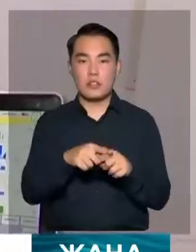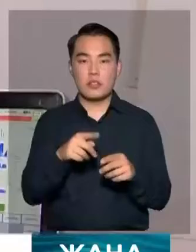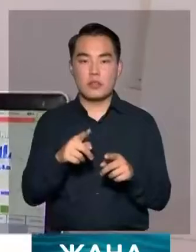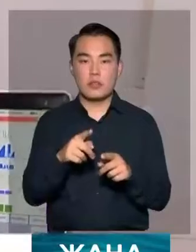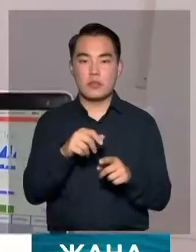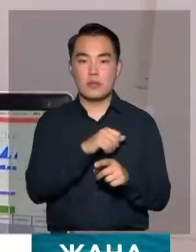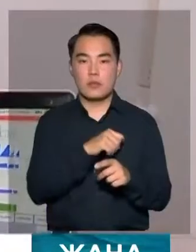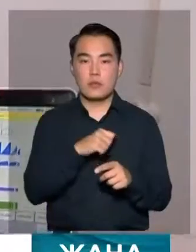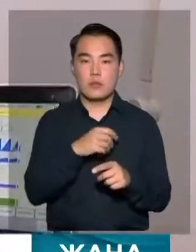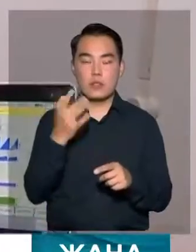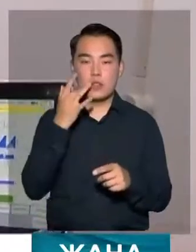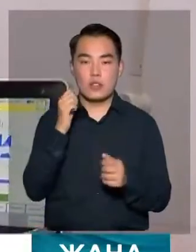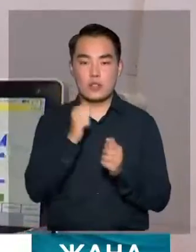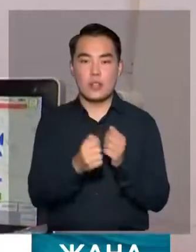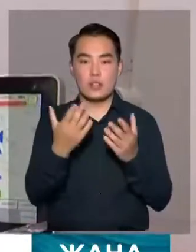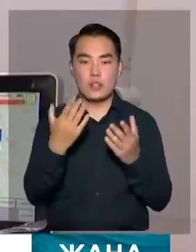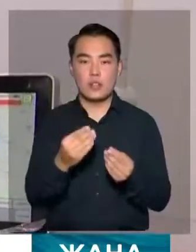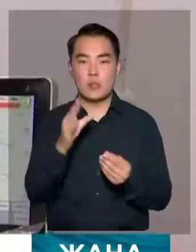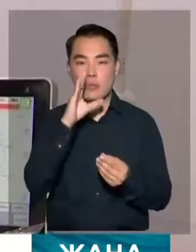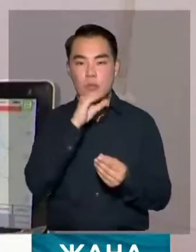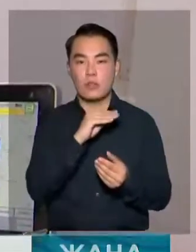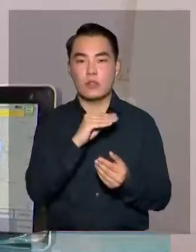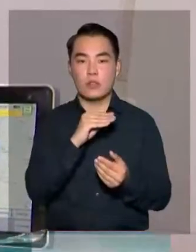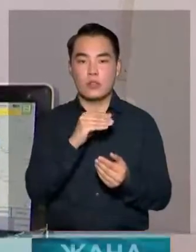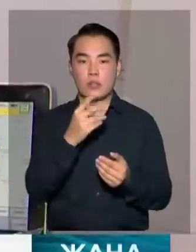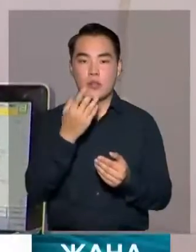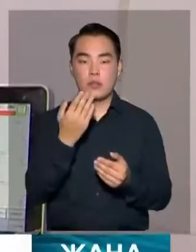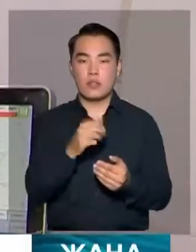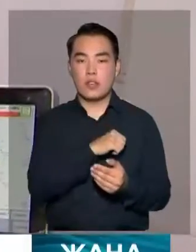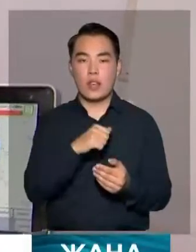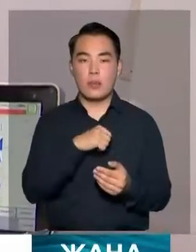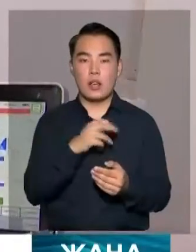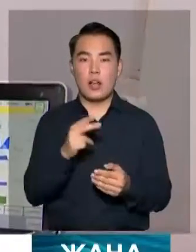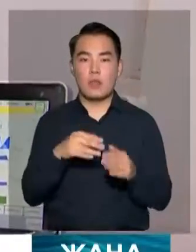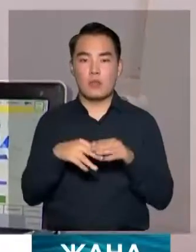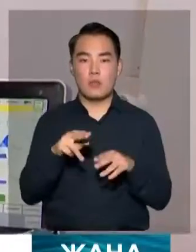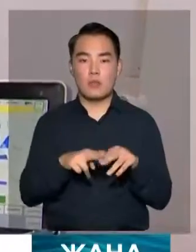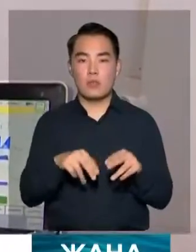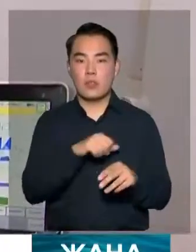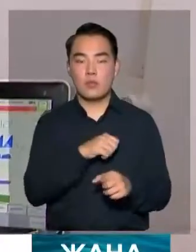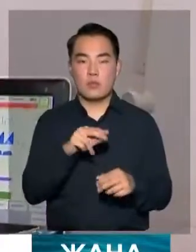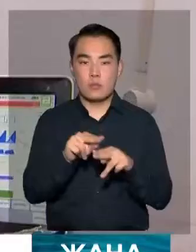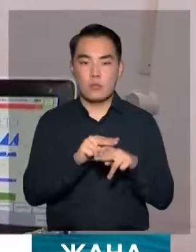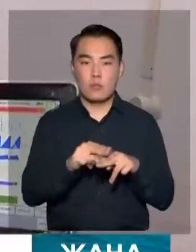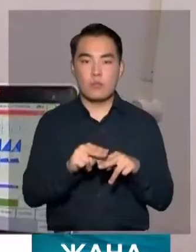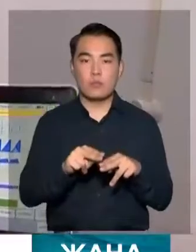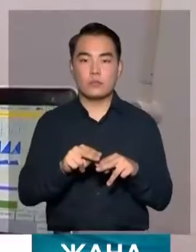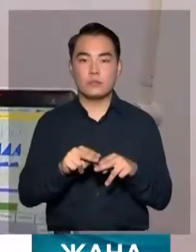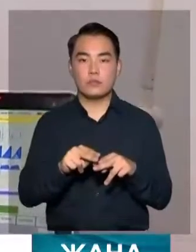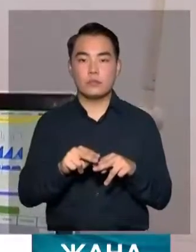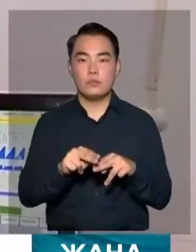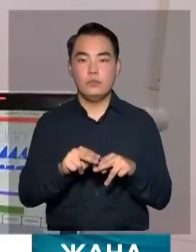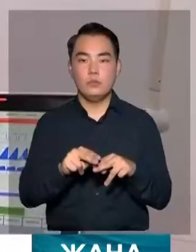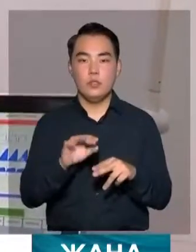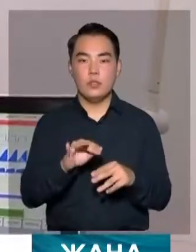әрқай уақытта келіп өздері көрсетіп қалай жұмыс істейтінін және бірінші бұзылып қалса да өзі жөндеп береді. Екіншіден